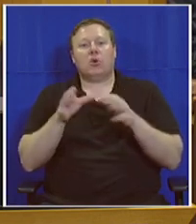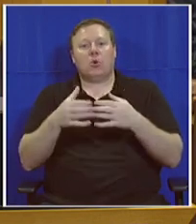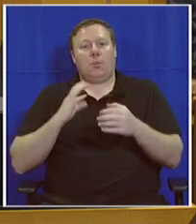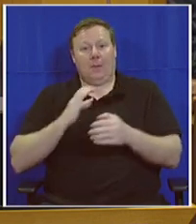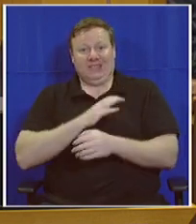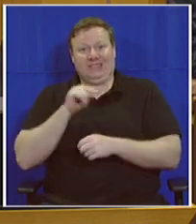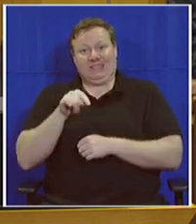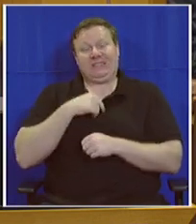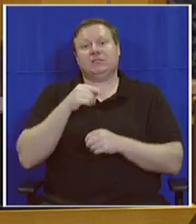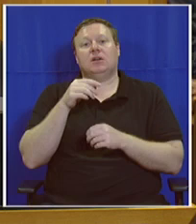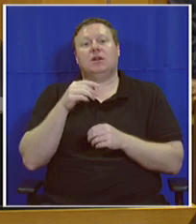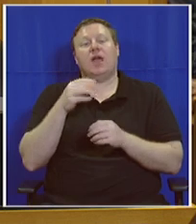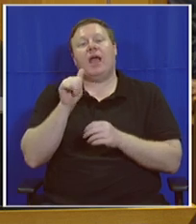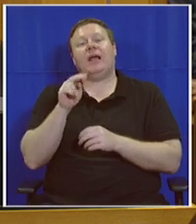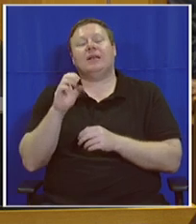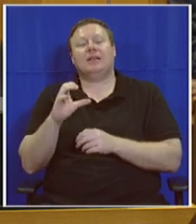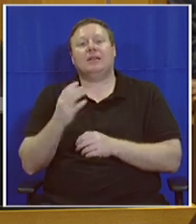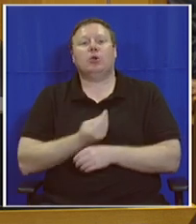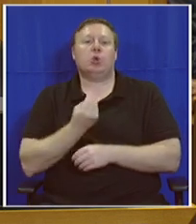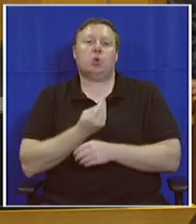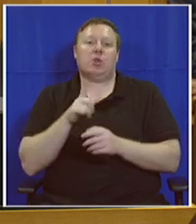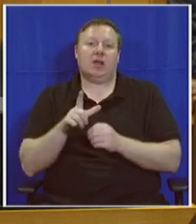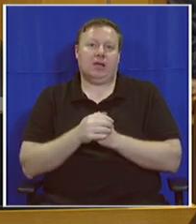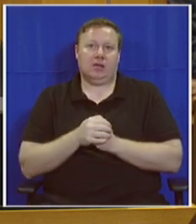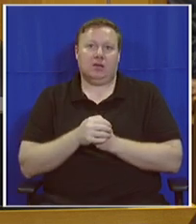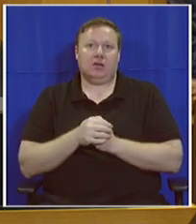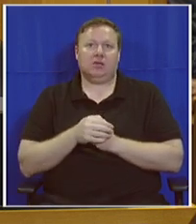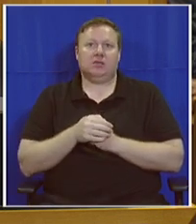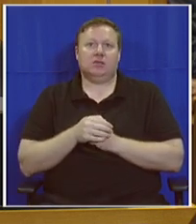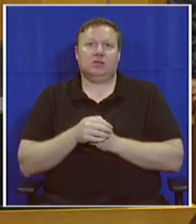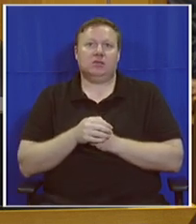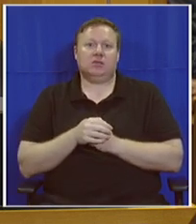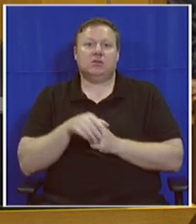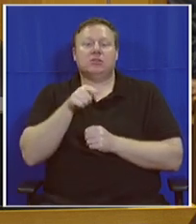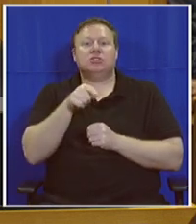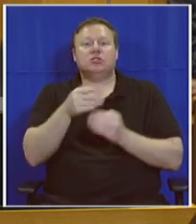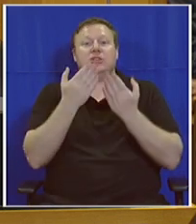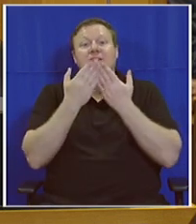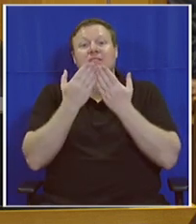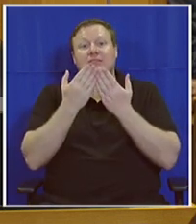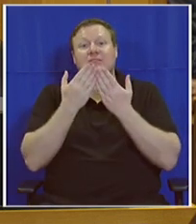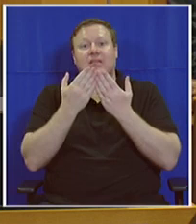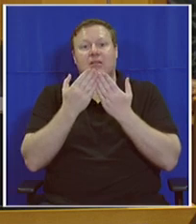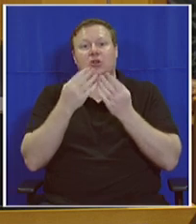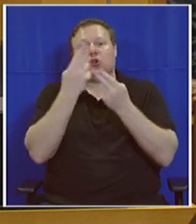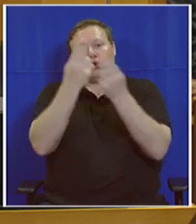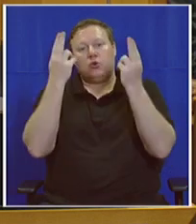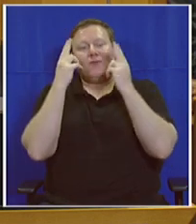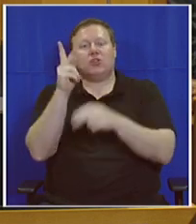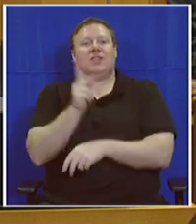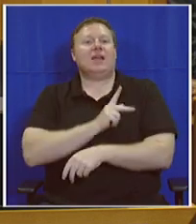ukuba ufunde kwikholeji iHoward ekwiyunivesithi yakwaZulu Natal apho waphumelela